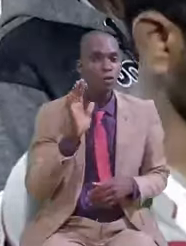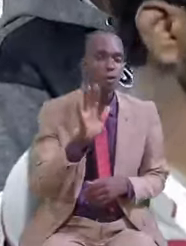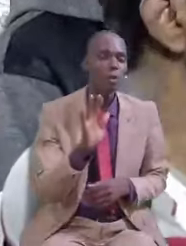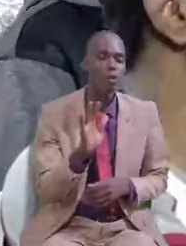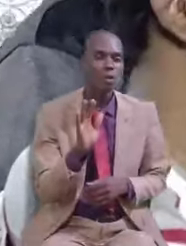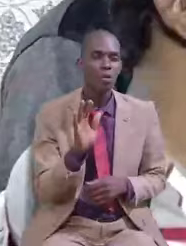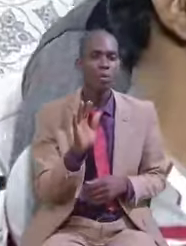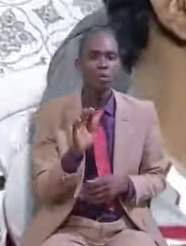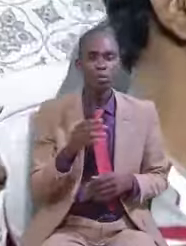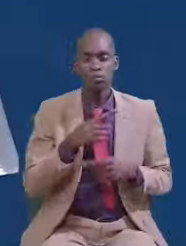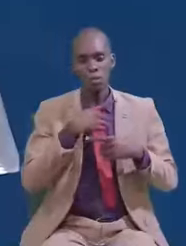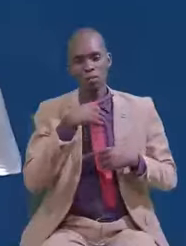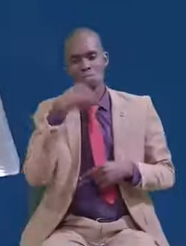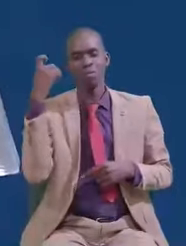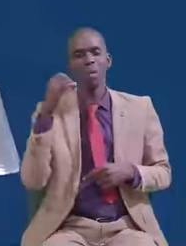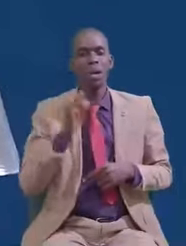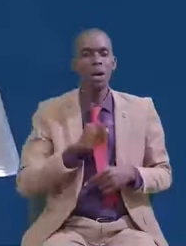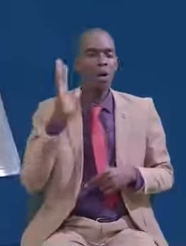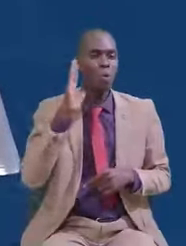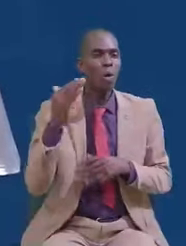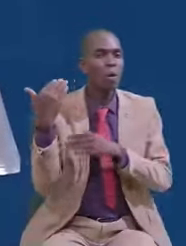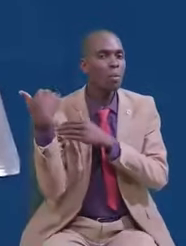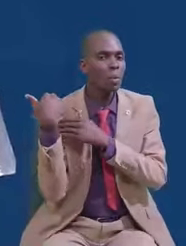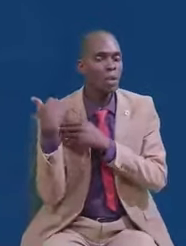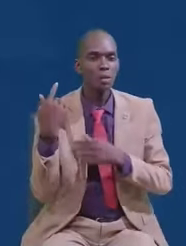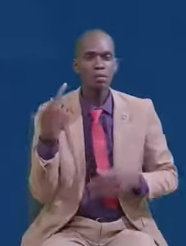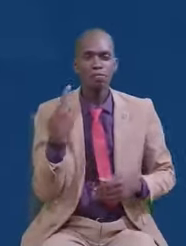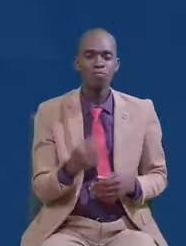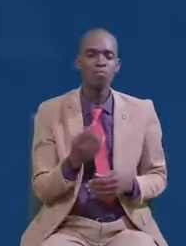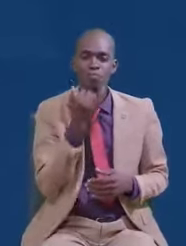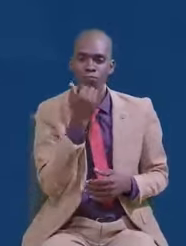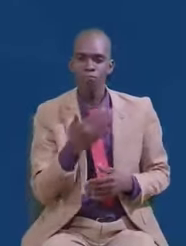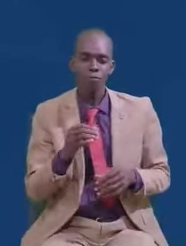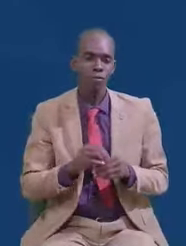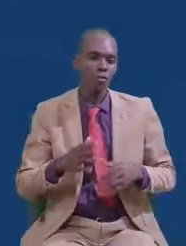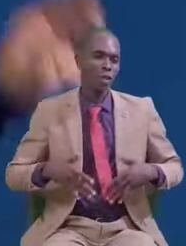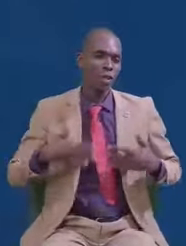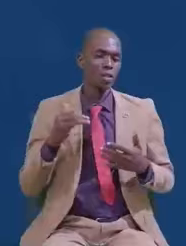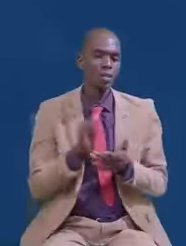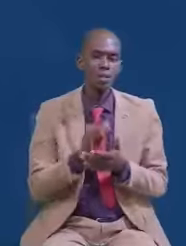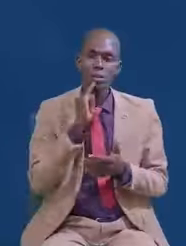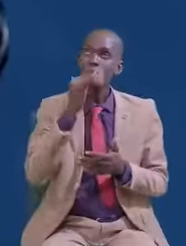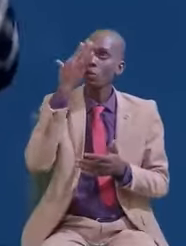Je vais porter l'aspect d'un ver que tu portes. C'est pourquoi Jésus est venu.